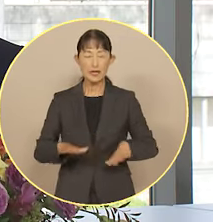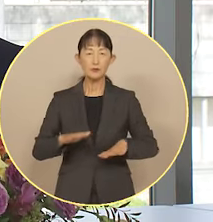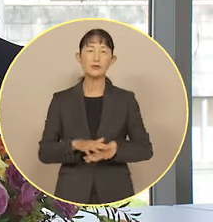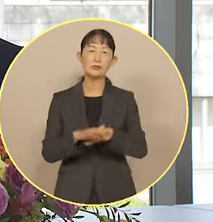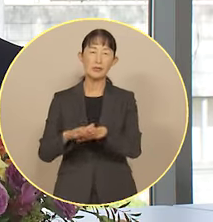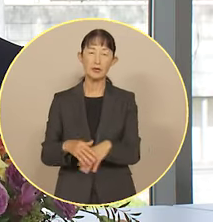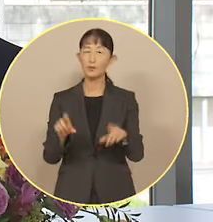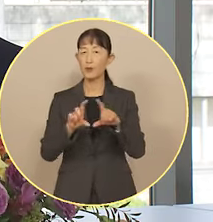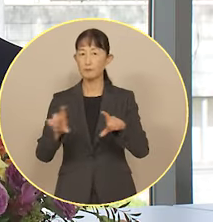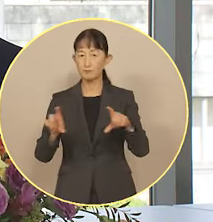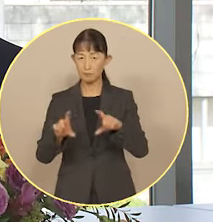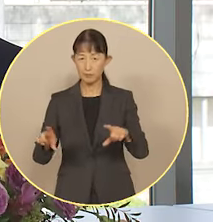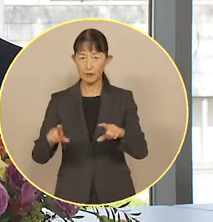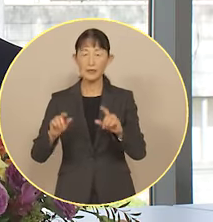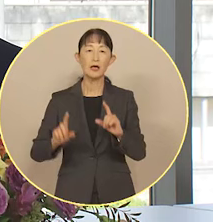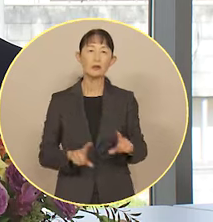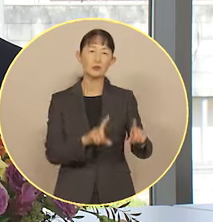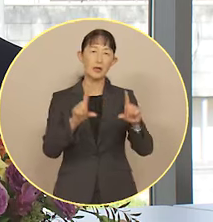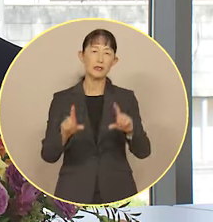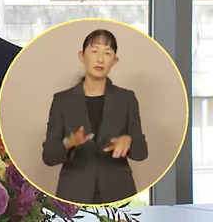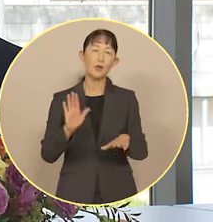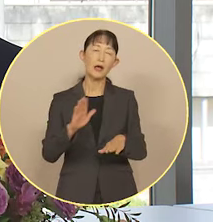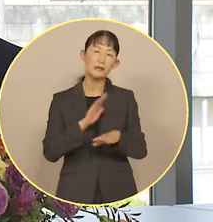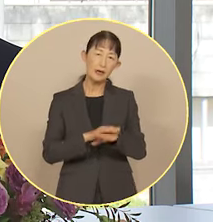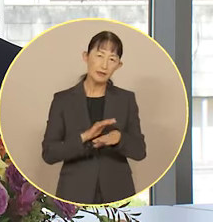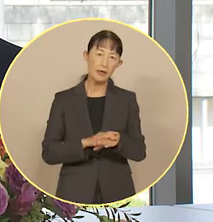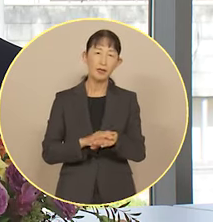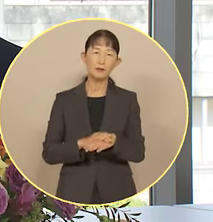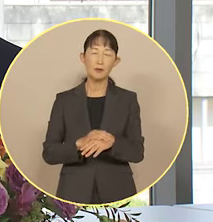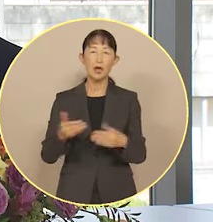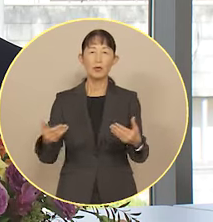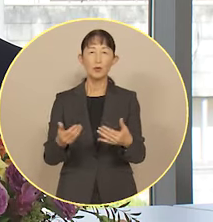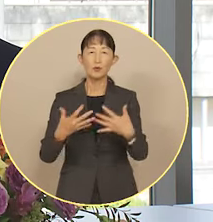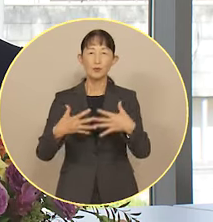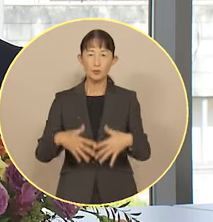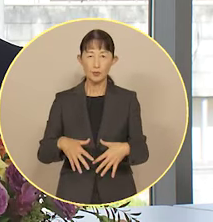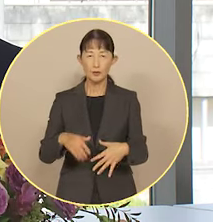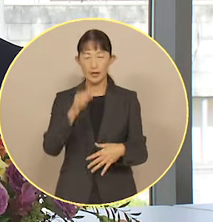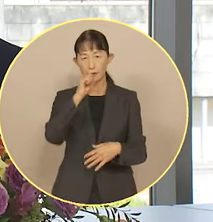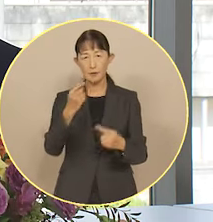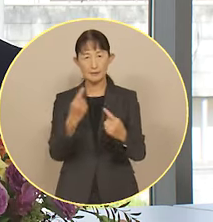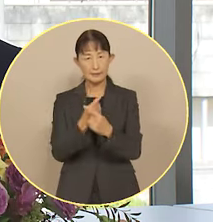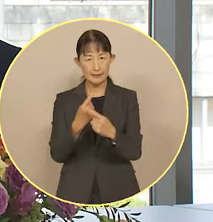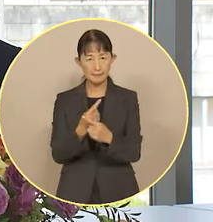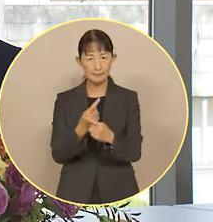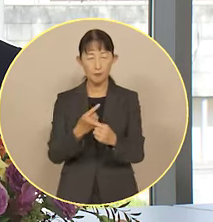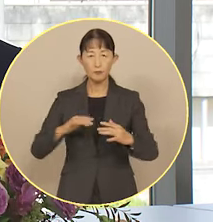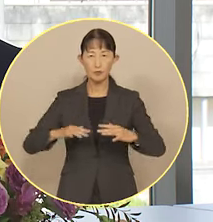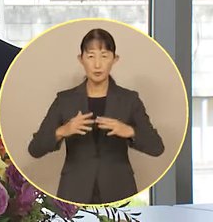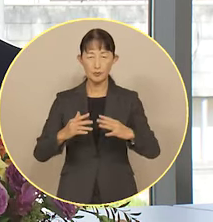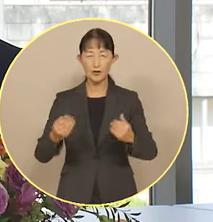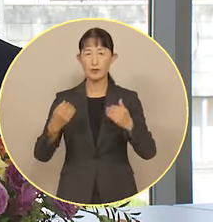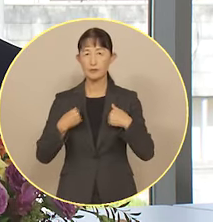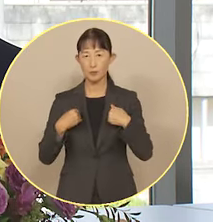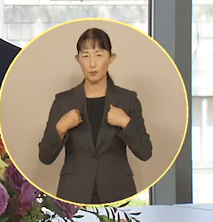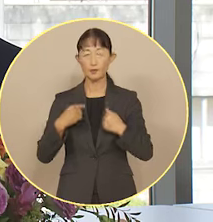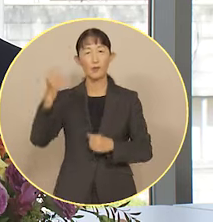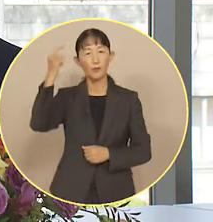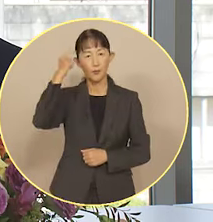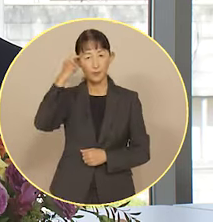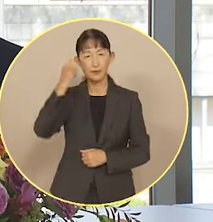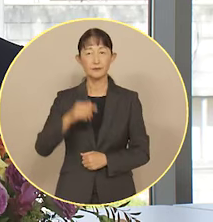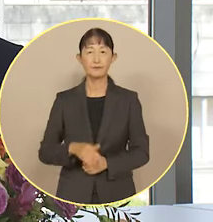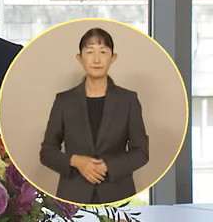られる暮らしのあり方や労働条件をしっかりと良くしていけるような取り組みを岡山県でしっかり作っていくことが大切ではないかなと思って